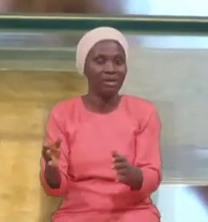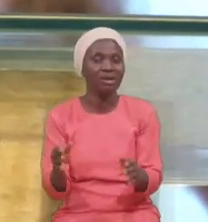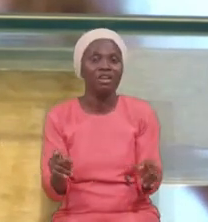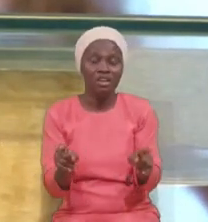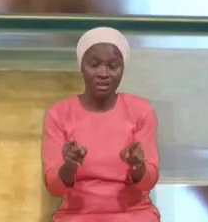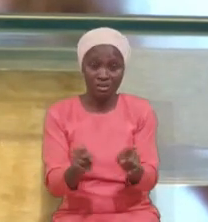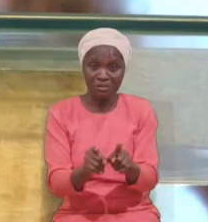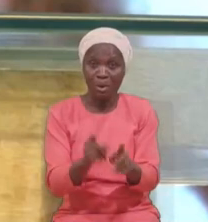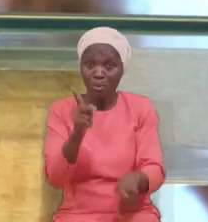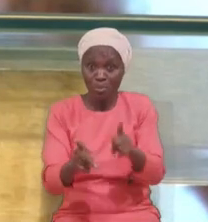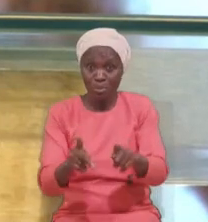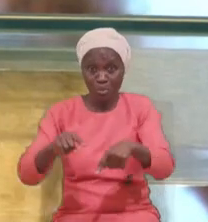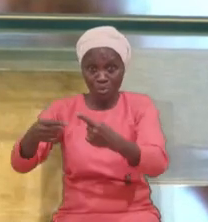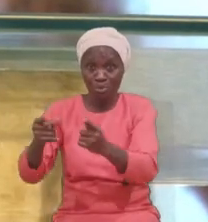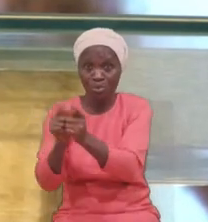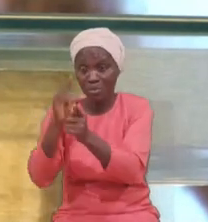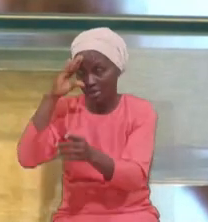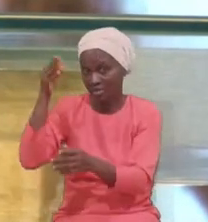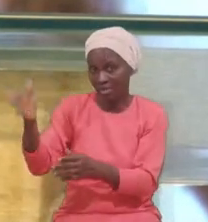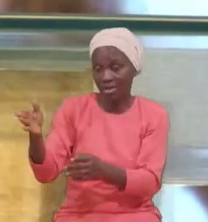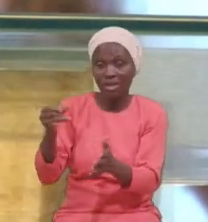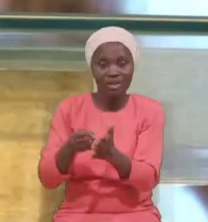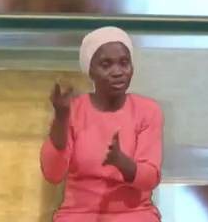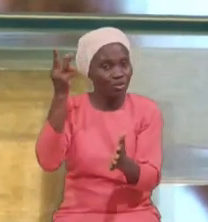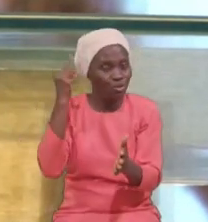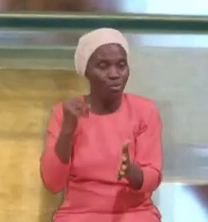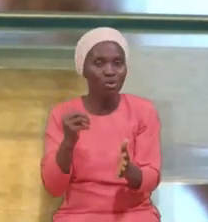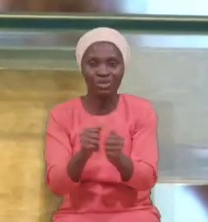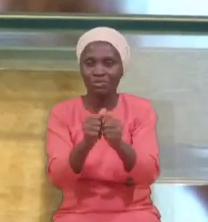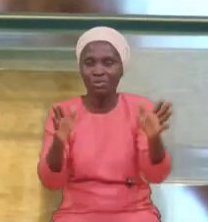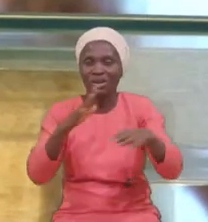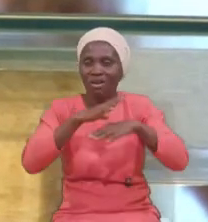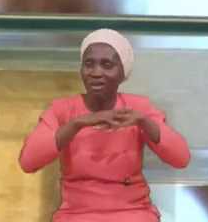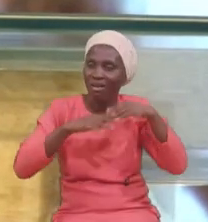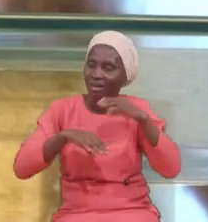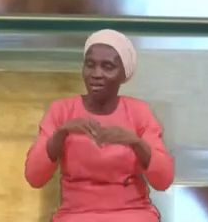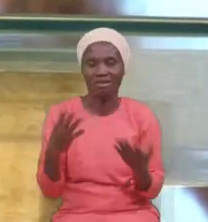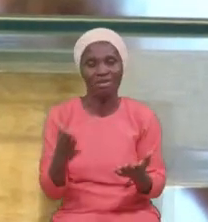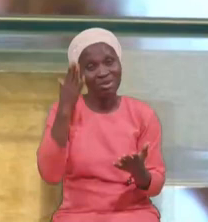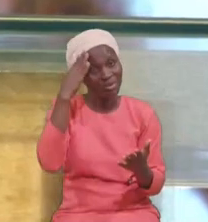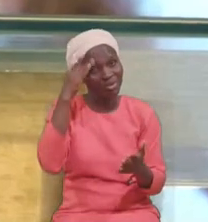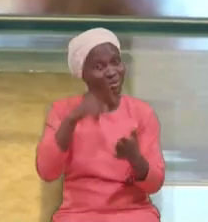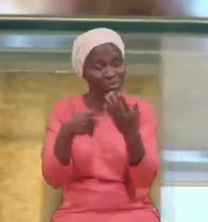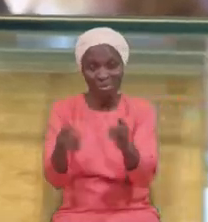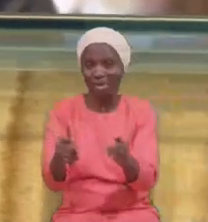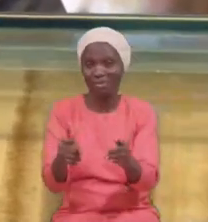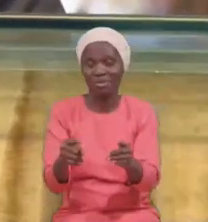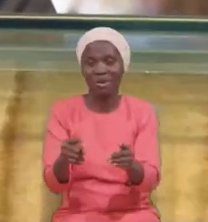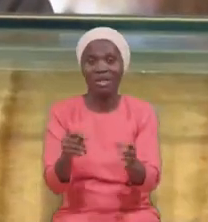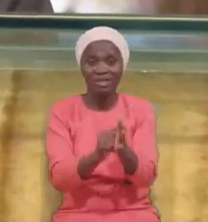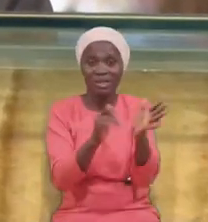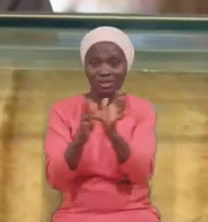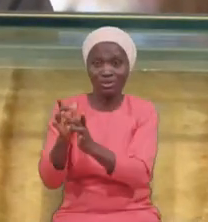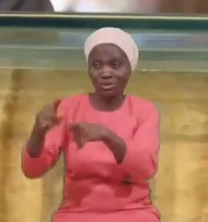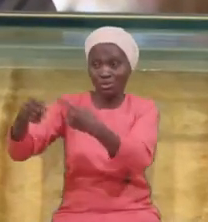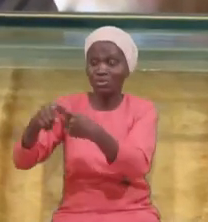les gens allaient vers lui, mais vous savez, oui, l'inconfort que cela peut donner à Jésus, oui, d'aller au désert maintenant, bah, il n'a pas planifié